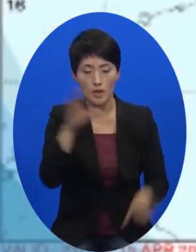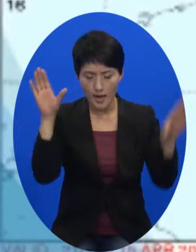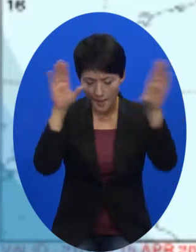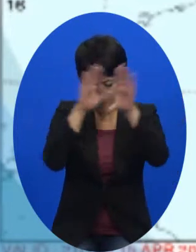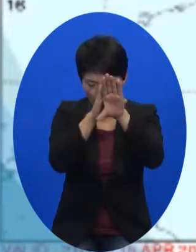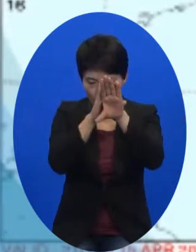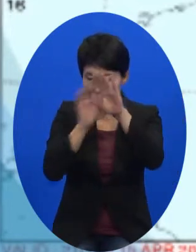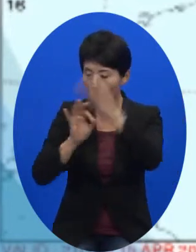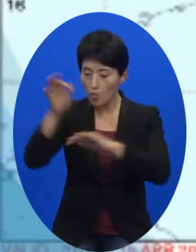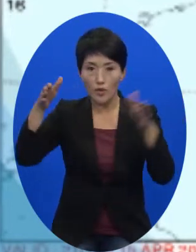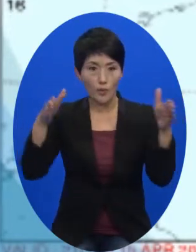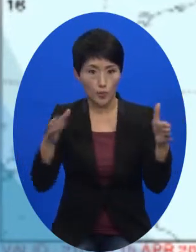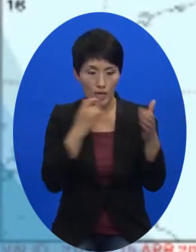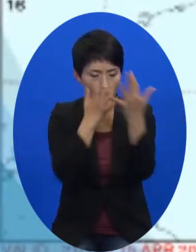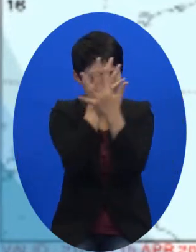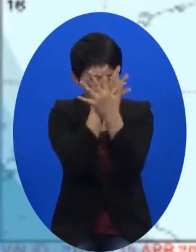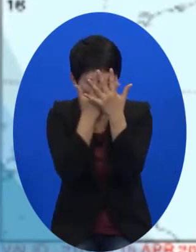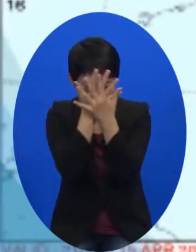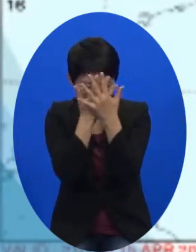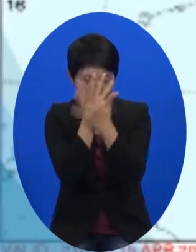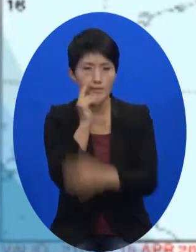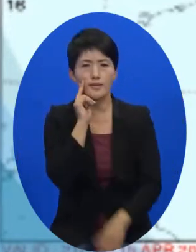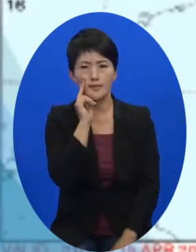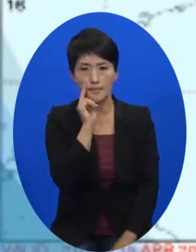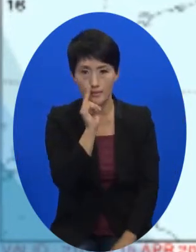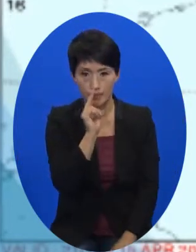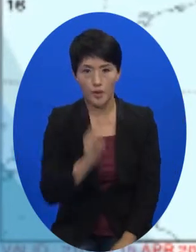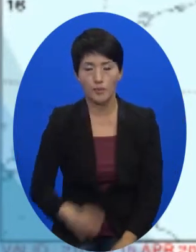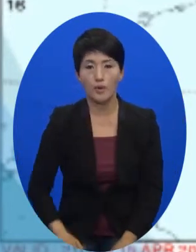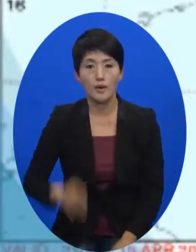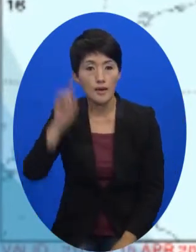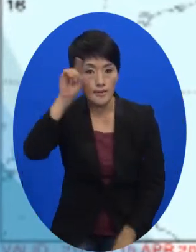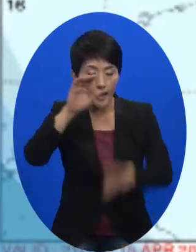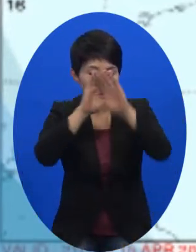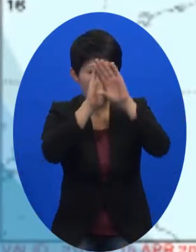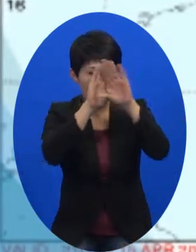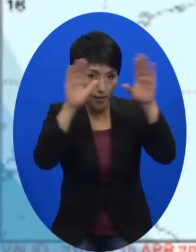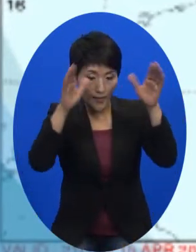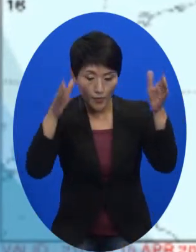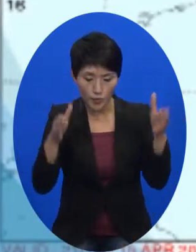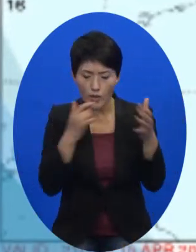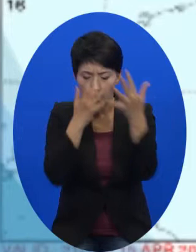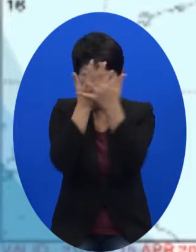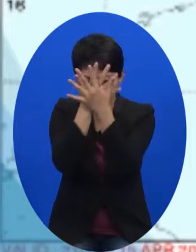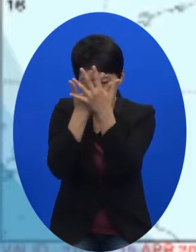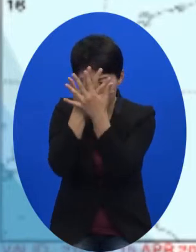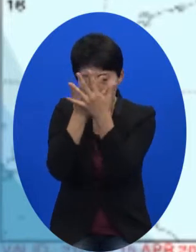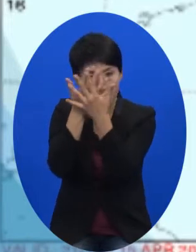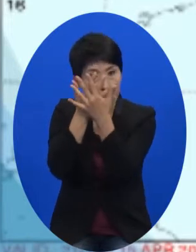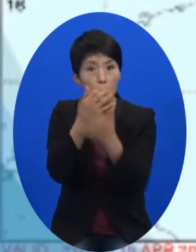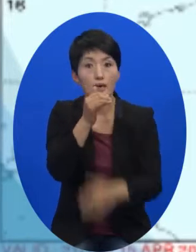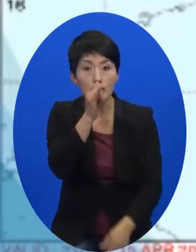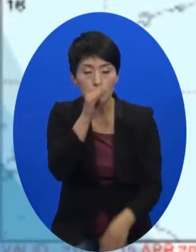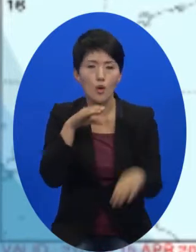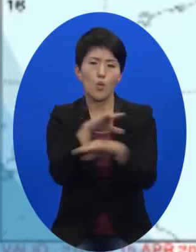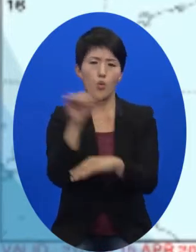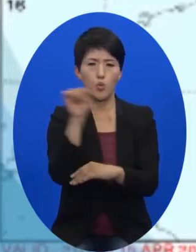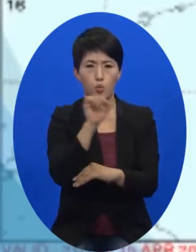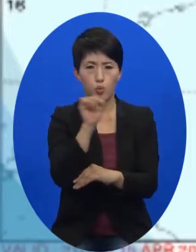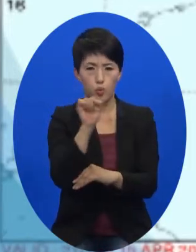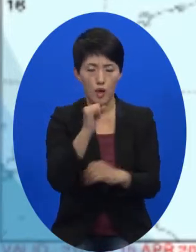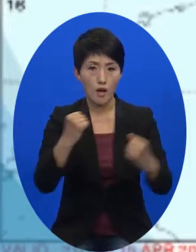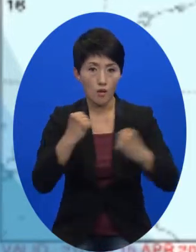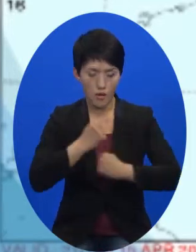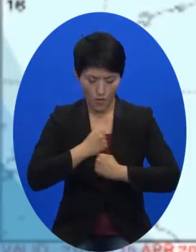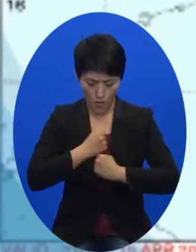내륙에서는 밤부터 내일 오전 사이 다시 안개가 짙게 끼는 곳이 있겠고, 내일 낮 동안에도 박모나 연모가 남아있는 곳이 있겠으니